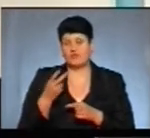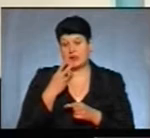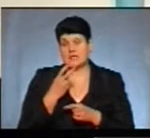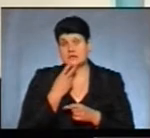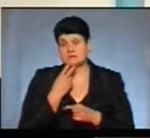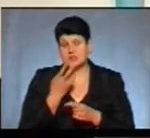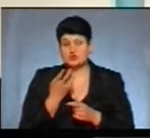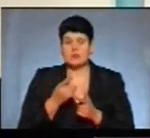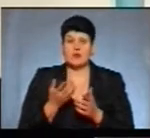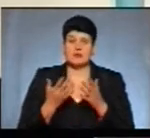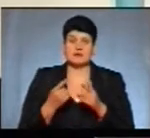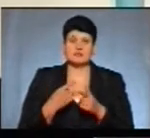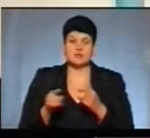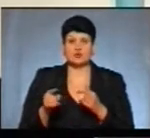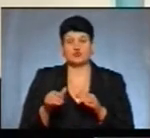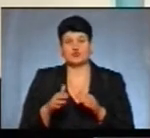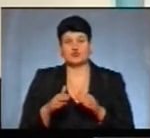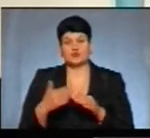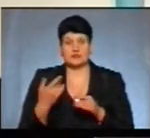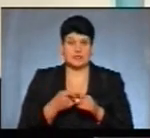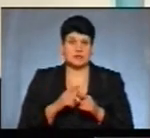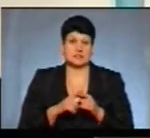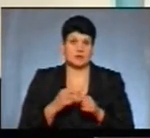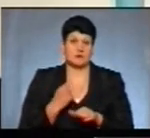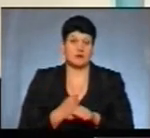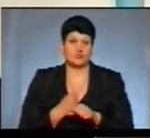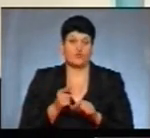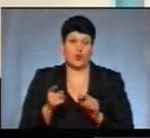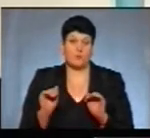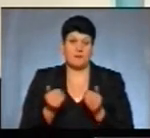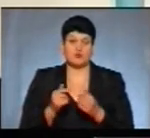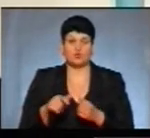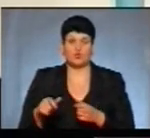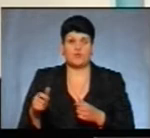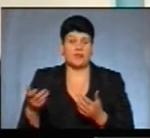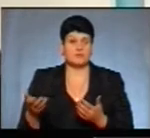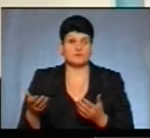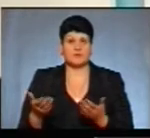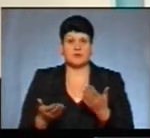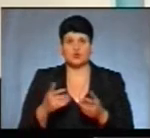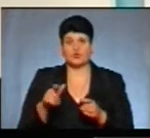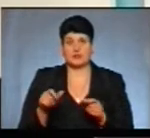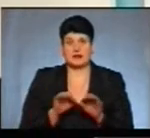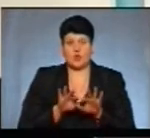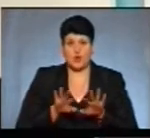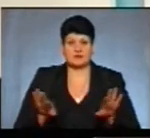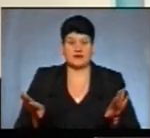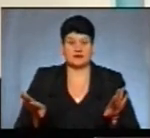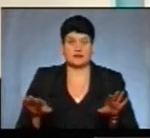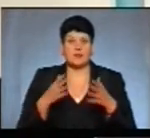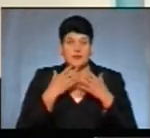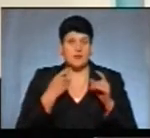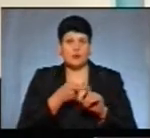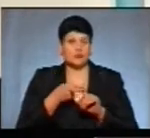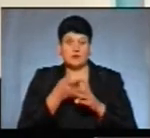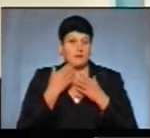іншої сторони це діє, тому що воно обмежує людей, і якщо людей розвести по сторонах, ну, нема контакту,